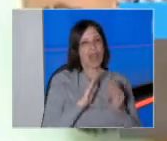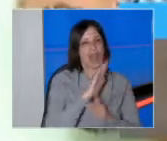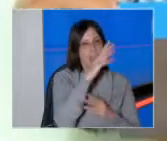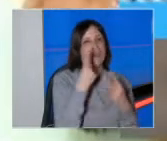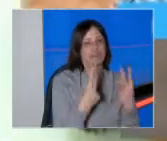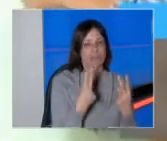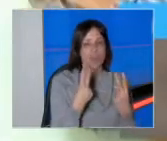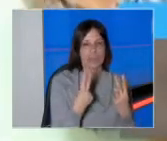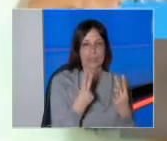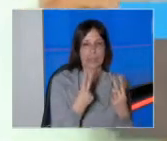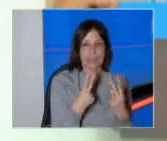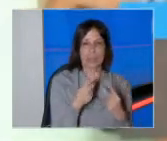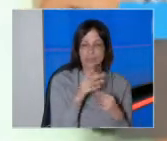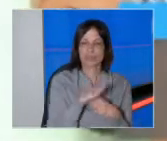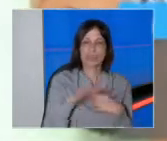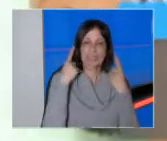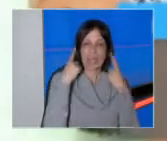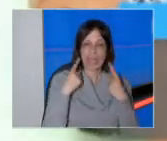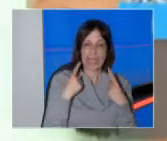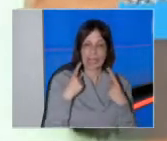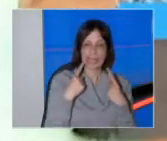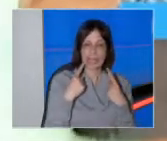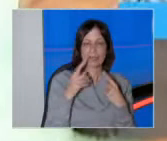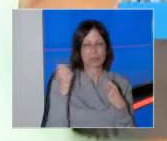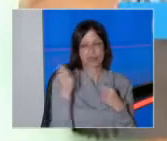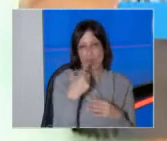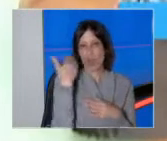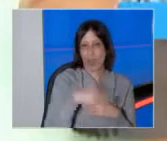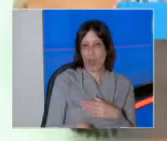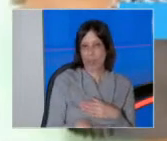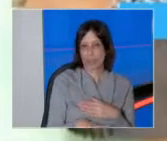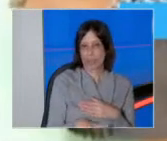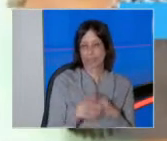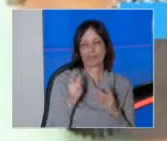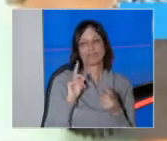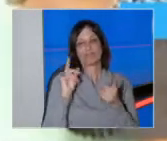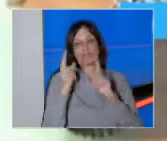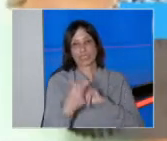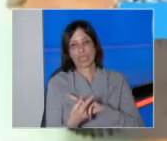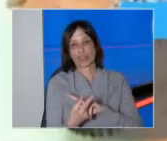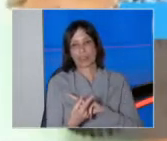משמעותית במגזר החרדי בשבוע האחרון. לעומת זאת,